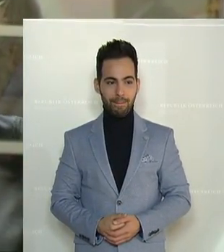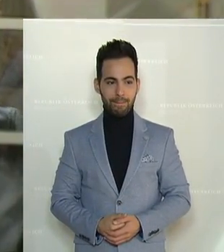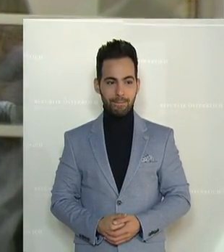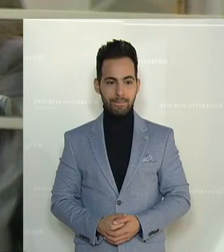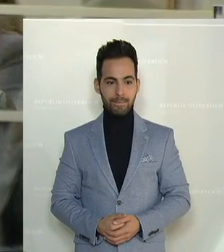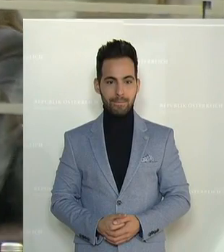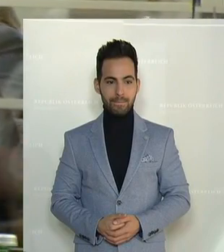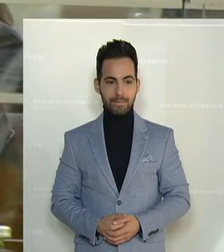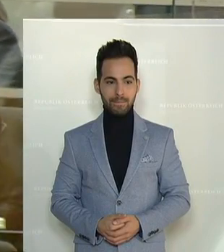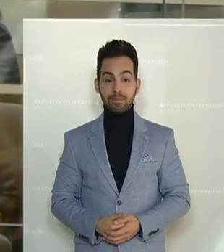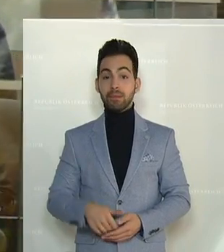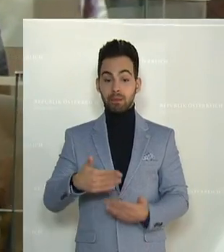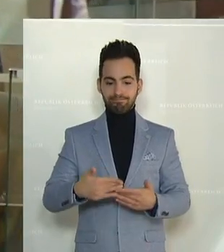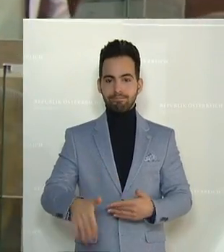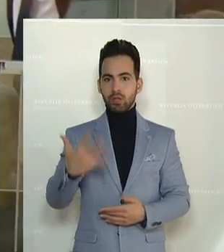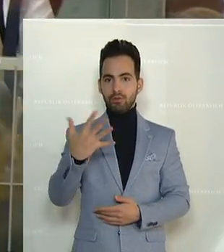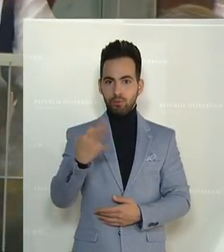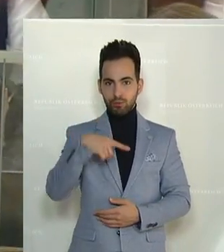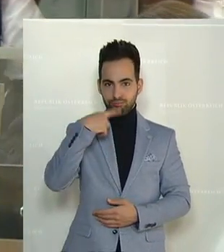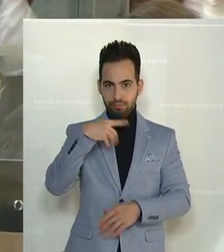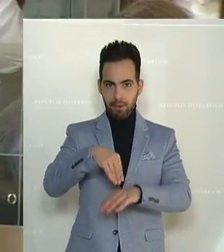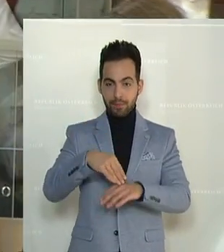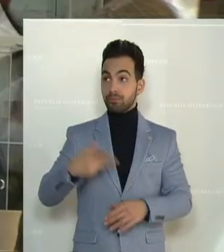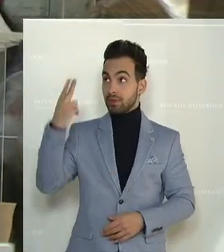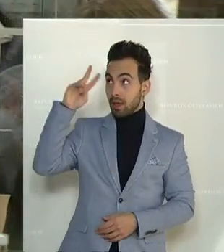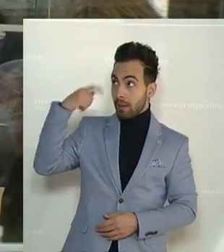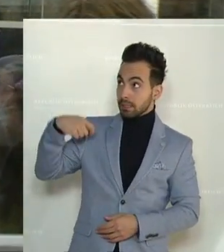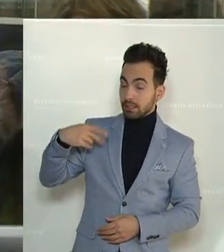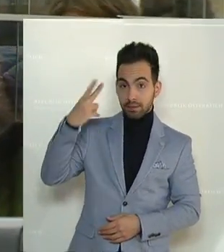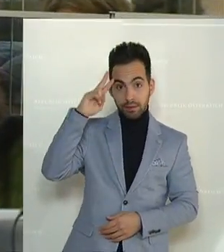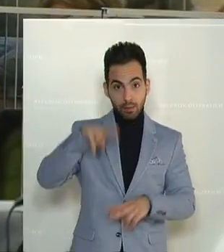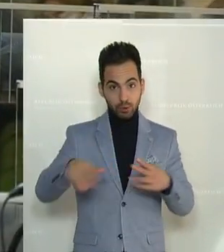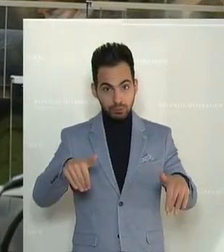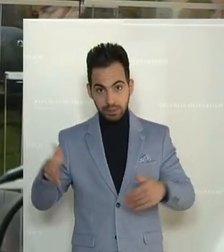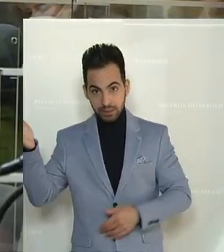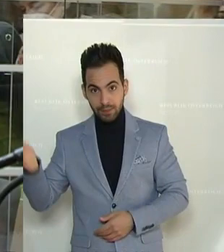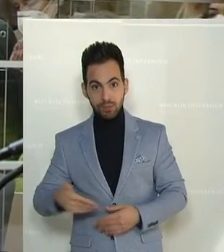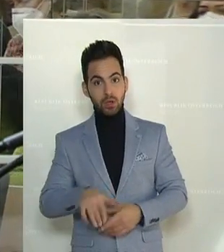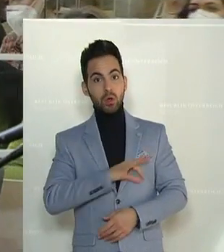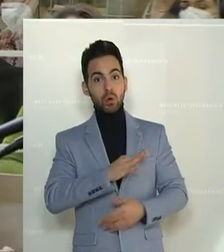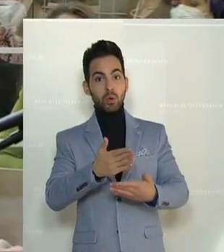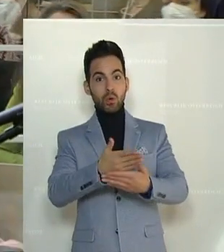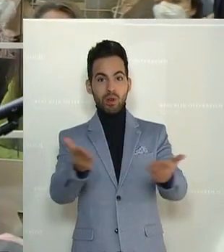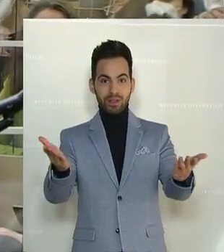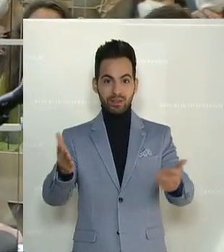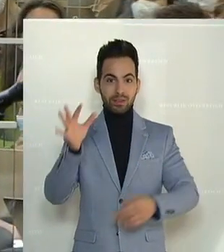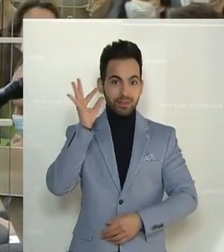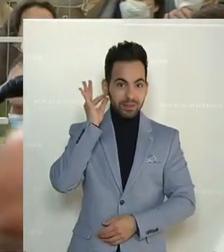Weiteren Wortmeldungen liegen bei 5 Minuten. Herr Präsident, Herr Bundesminister, geschätzte Kolleginnen und Kollegen.